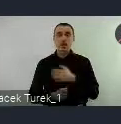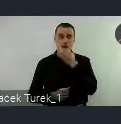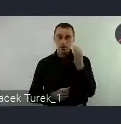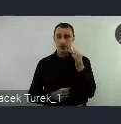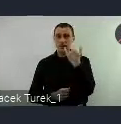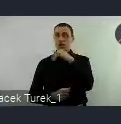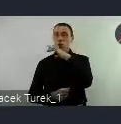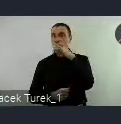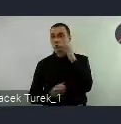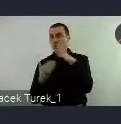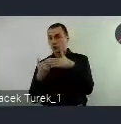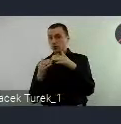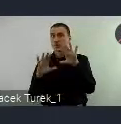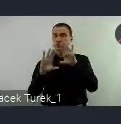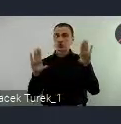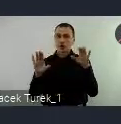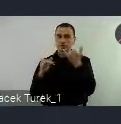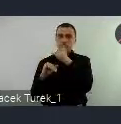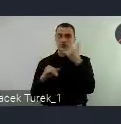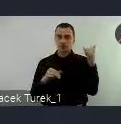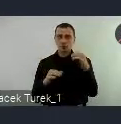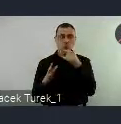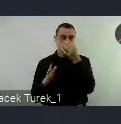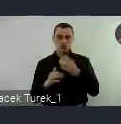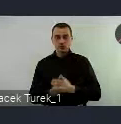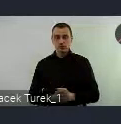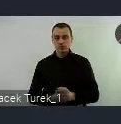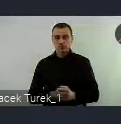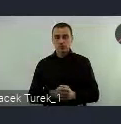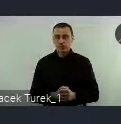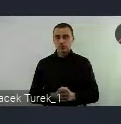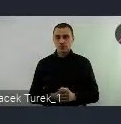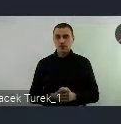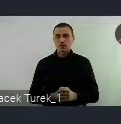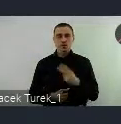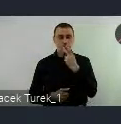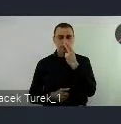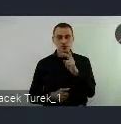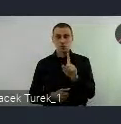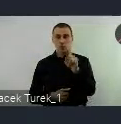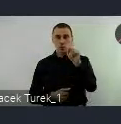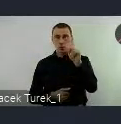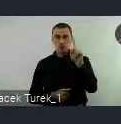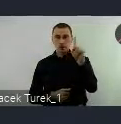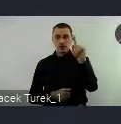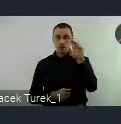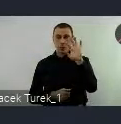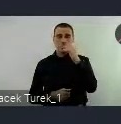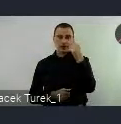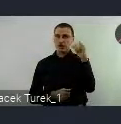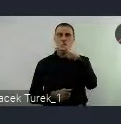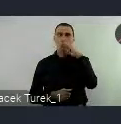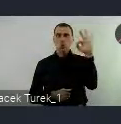jak chociażby na tym zdjęciu dolna część może nie jest bardzo kontrastowe ale górna część już się wyraźnie odcina od ściany na której